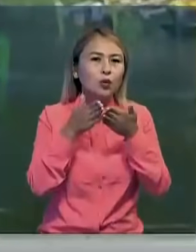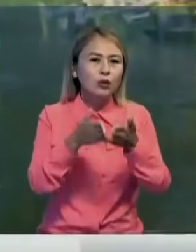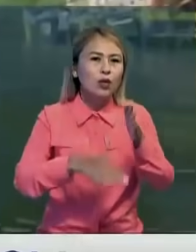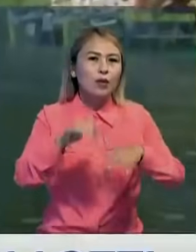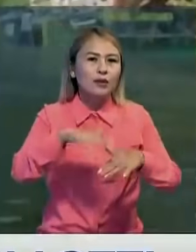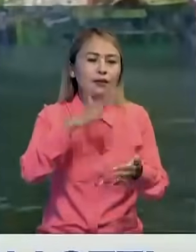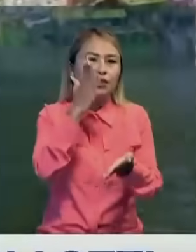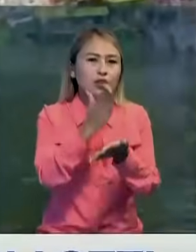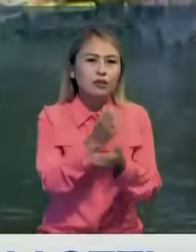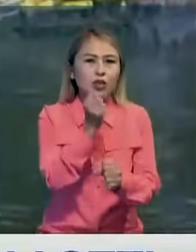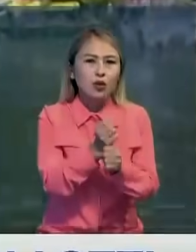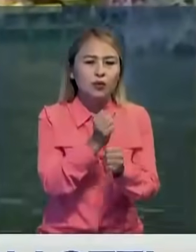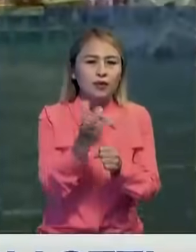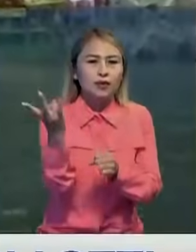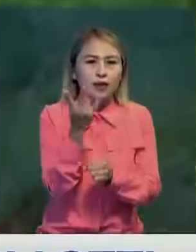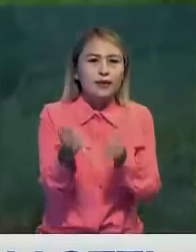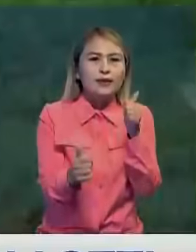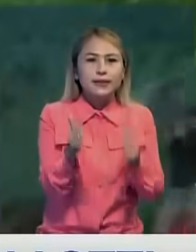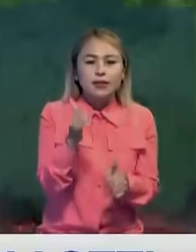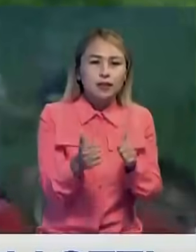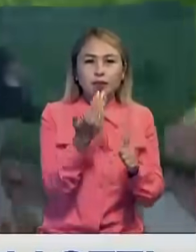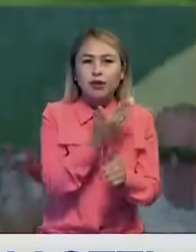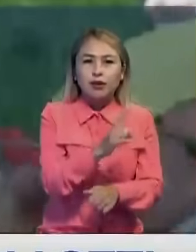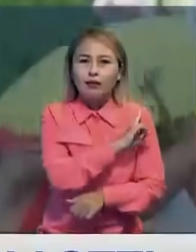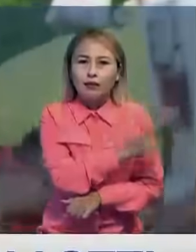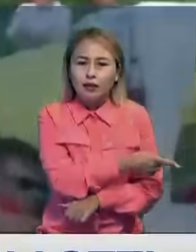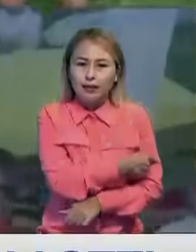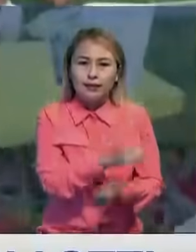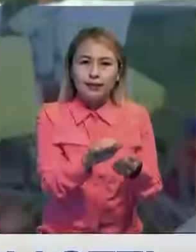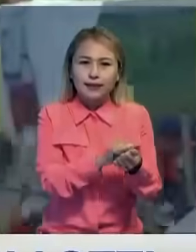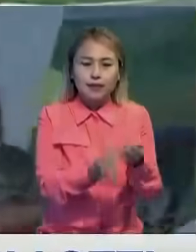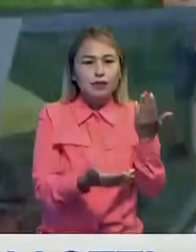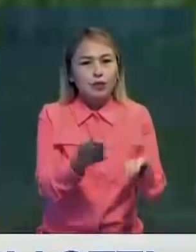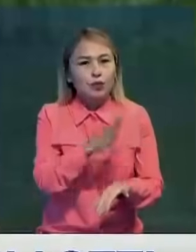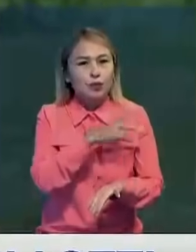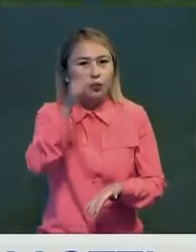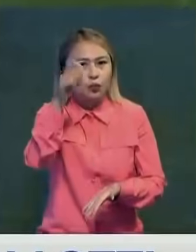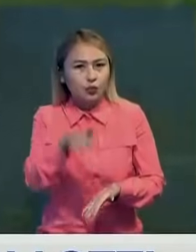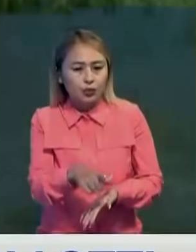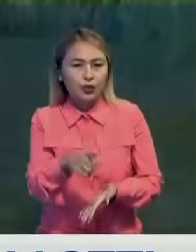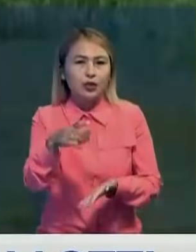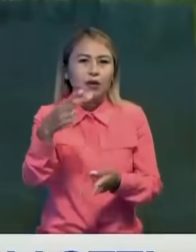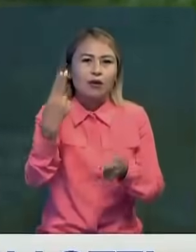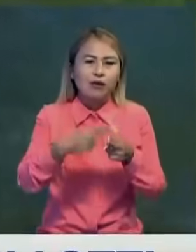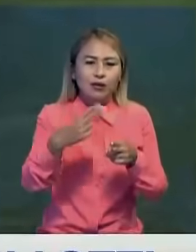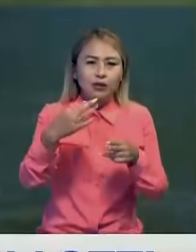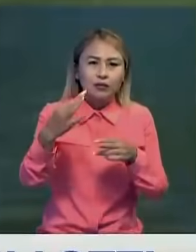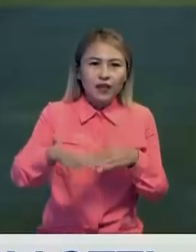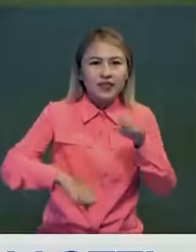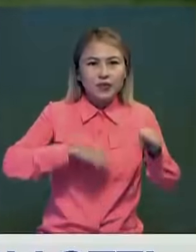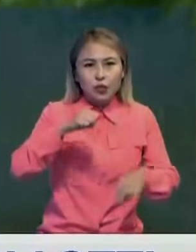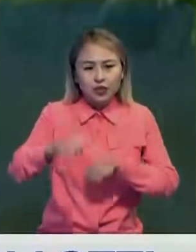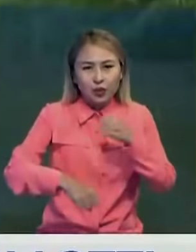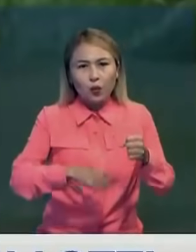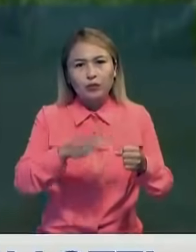бөлігін қолда бар заттан жасап шығару тиіс. Сайыскерлердің бірі қатты қағаз, енді бірі бөтелке, шыны бөшке немесе